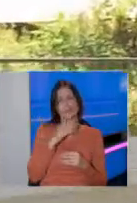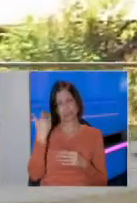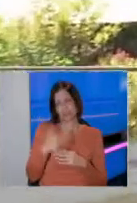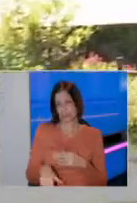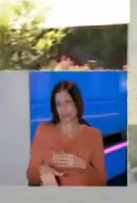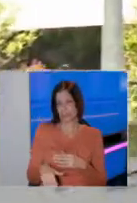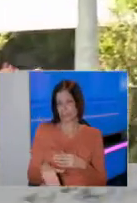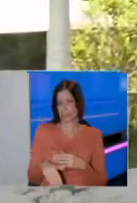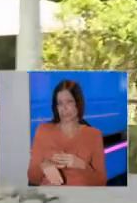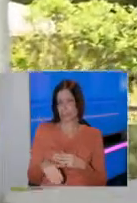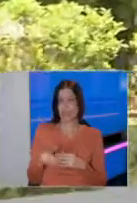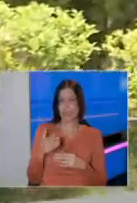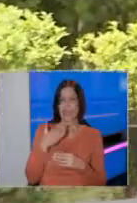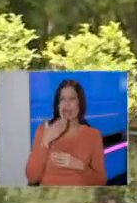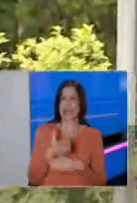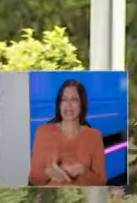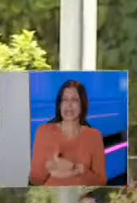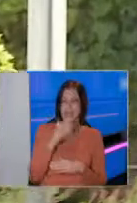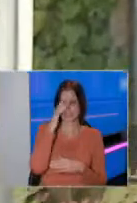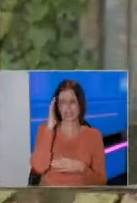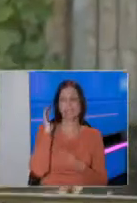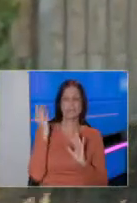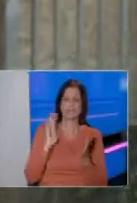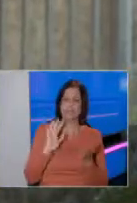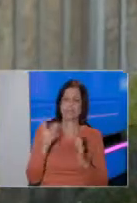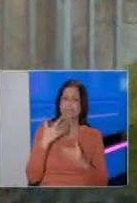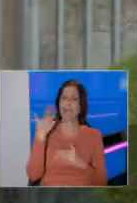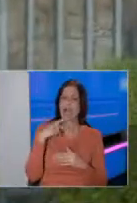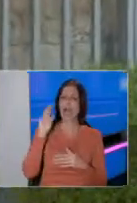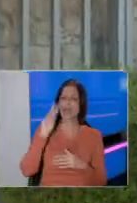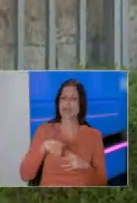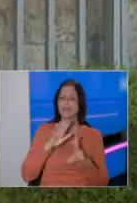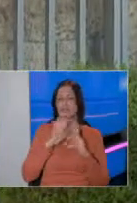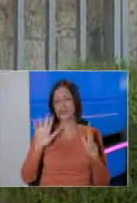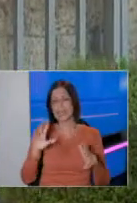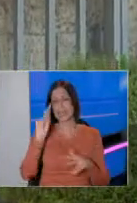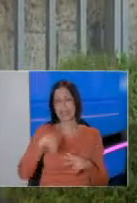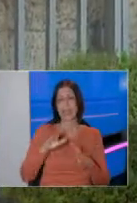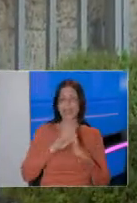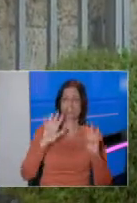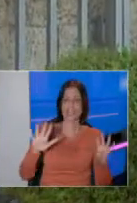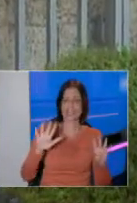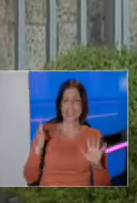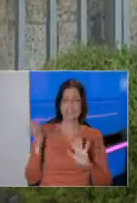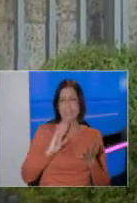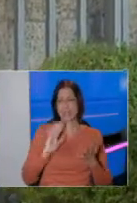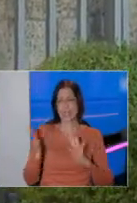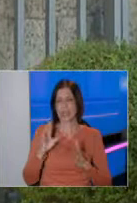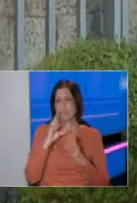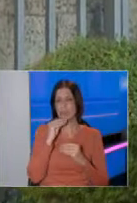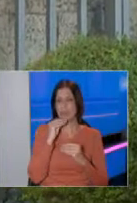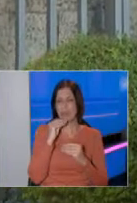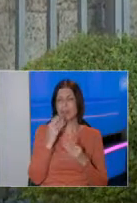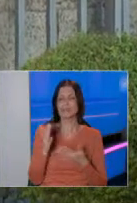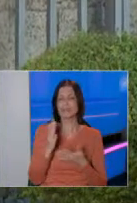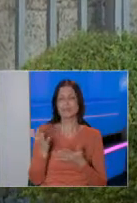דבר, להגיע למדדים שהיו ב-2018-2019, הממוצע שלהם, ומדובר פה